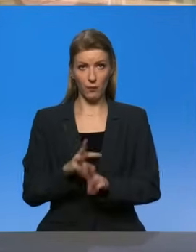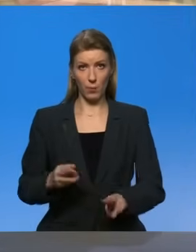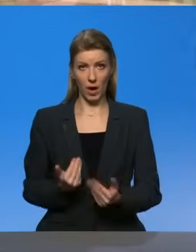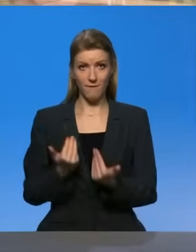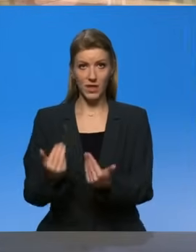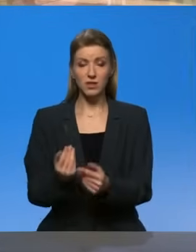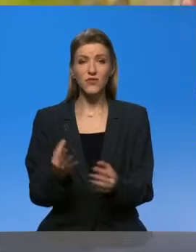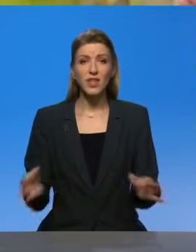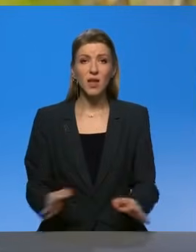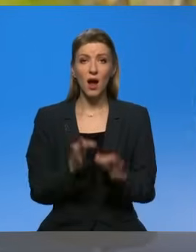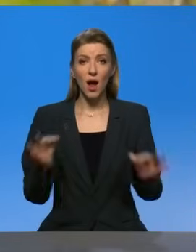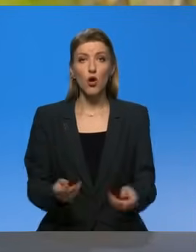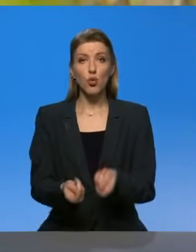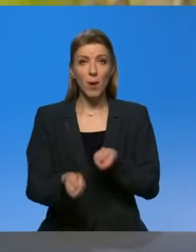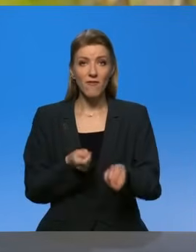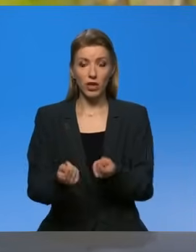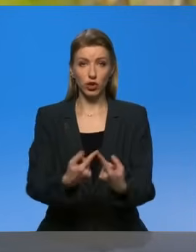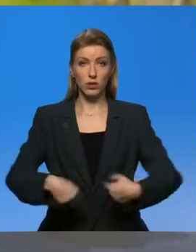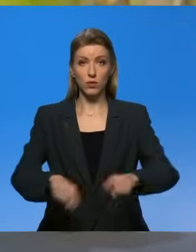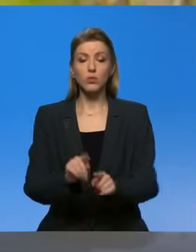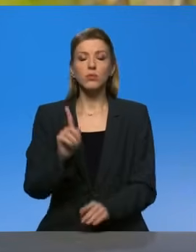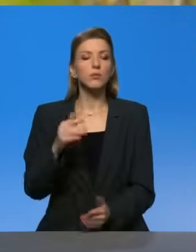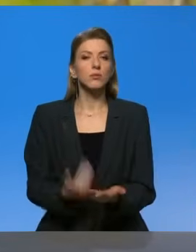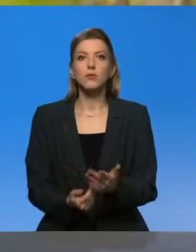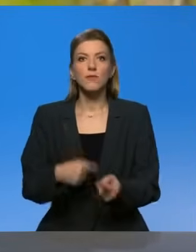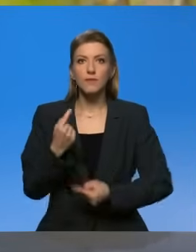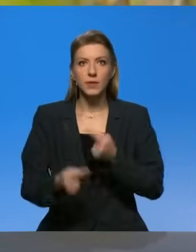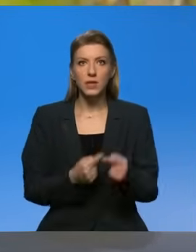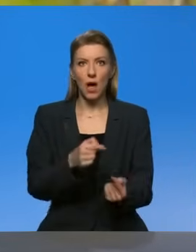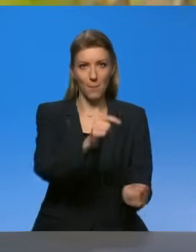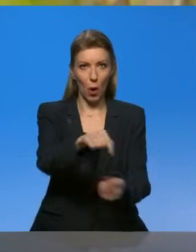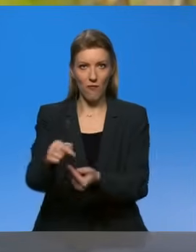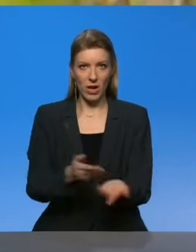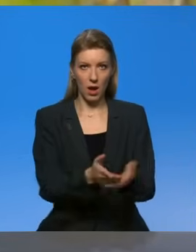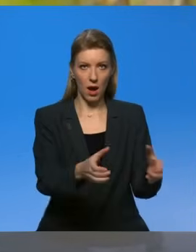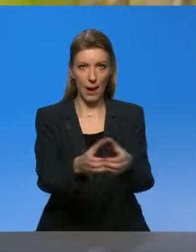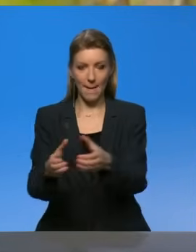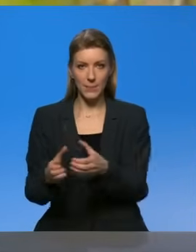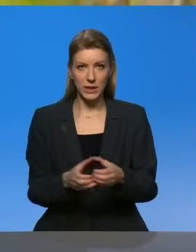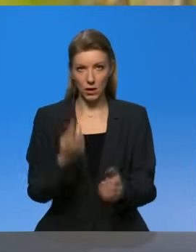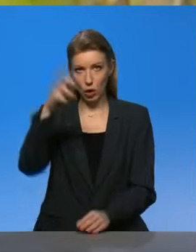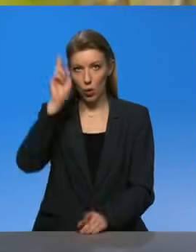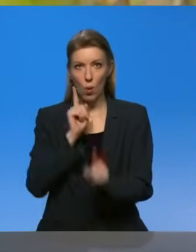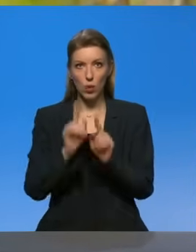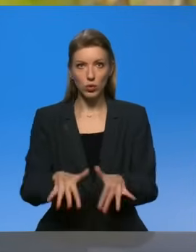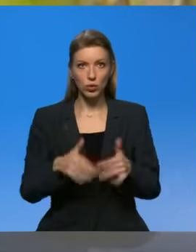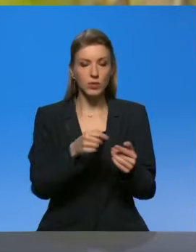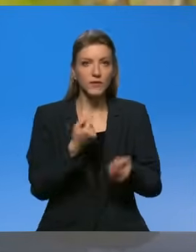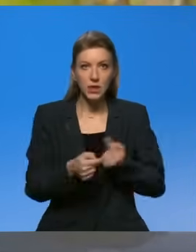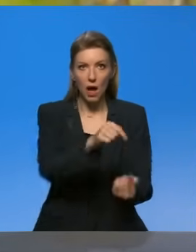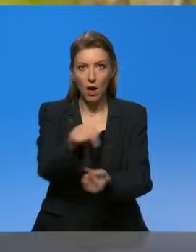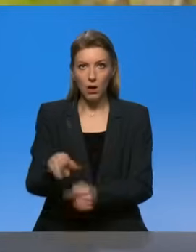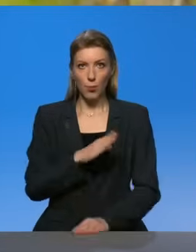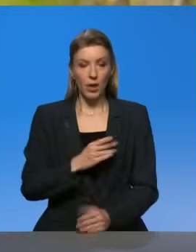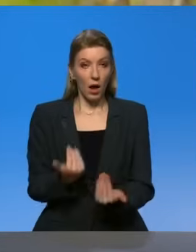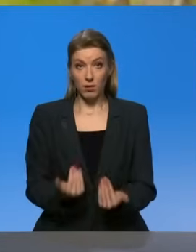управленческая структура, даже всегда реагировали профильные комитеты Госдумы, Совета Федерации, ни одного заседания вот в этой ситуации не провели.